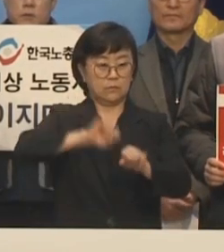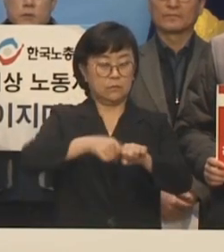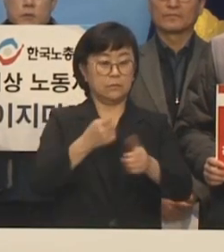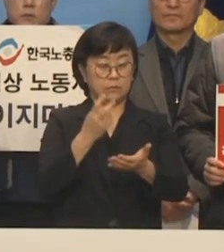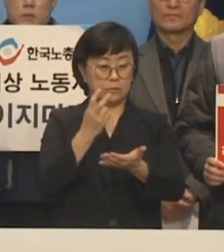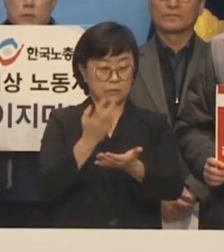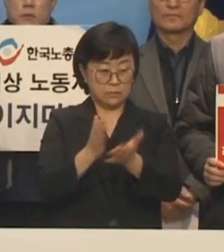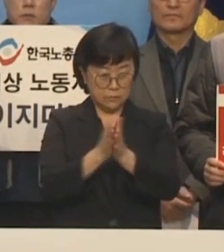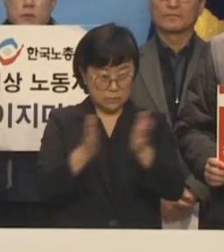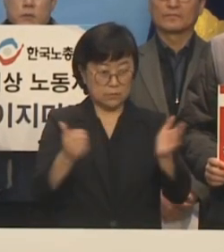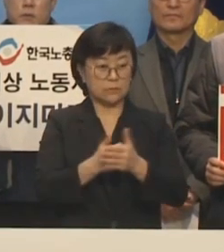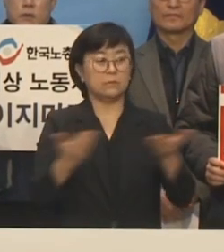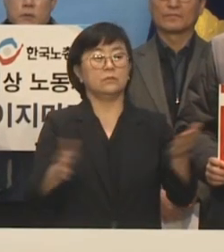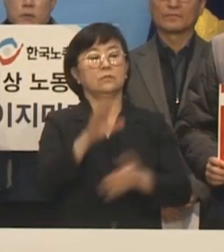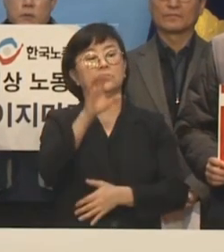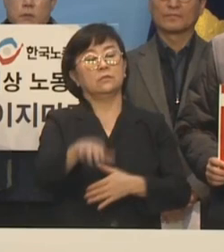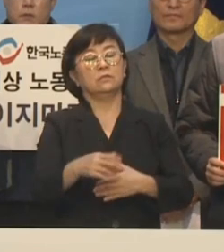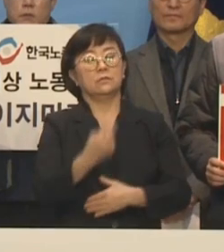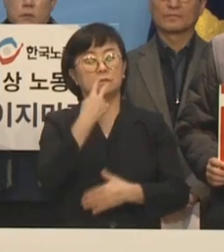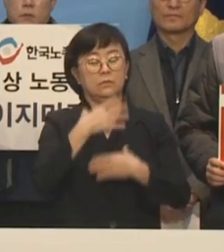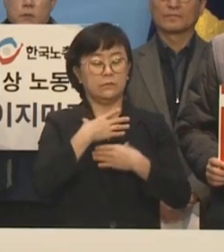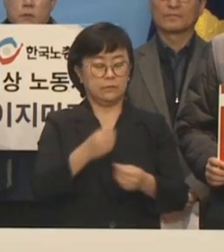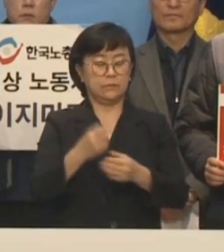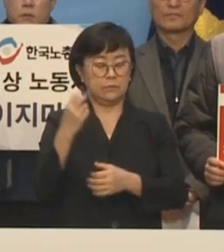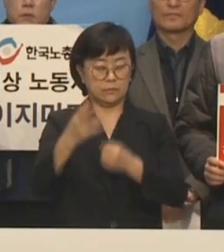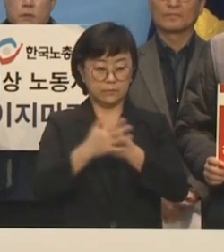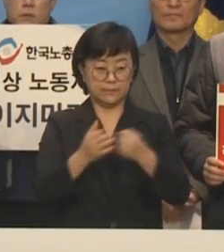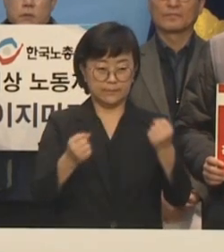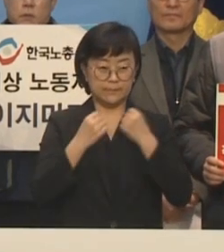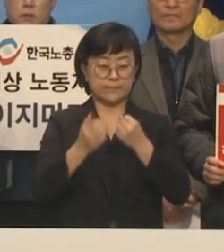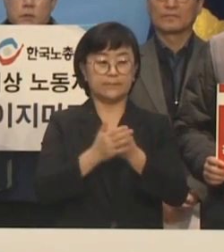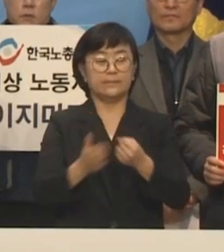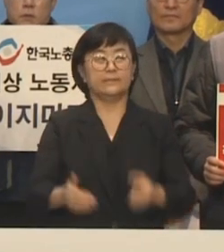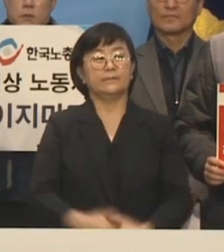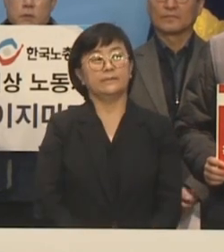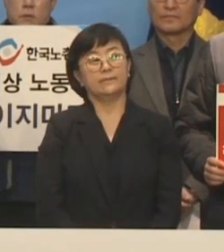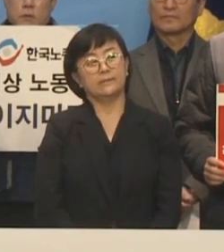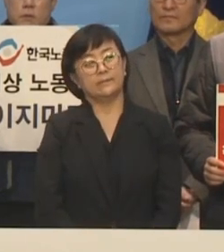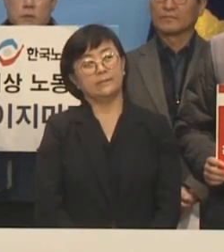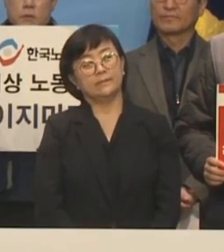이유는 일터에서의 생명과 안전 그리고 건강 때문입니다.